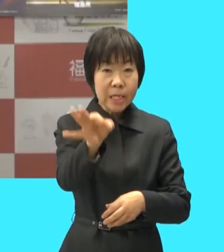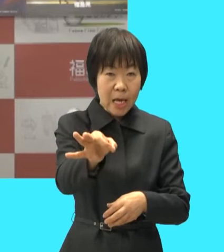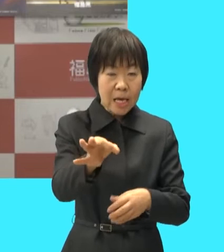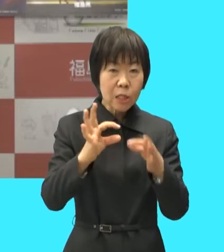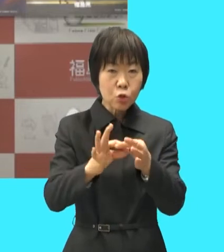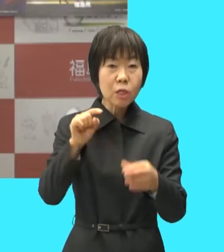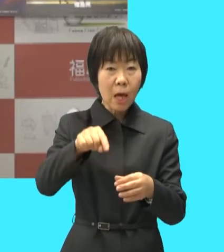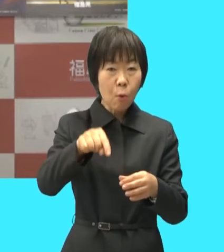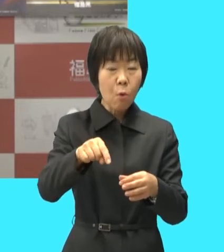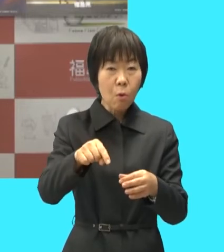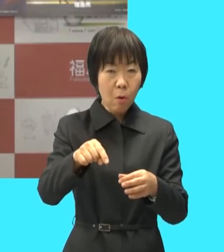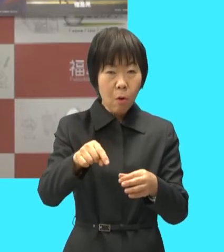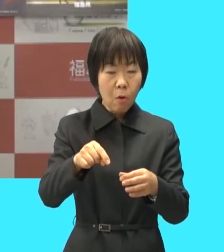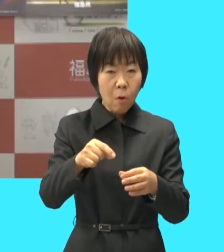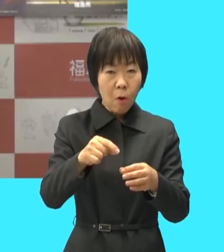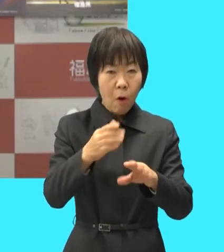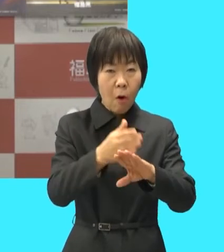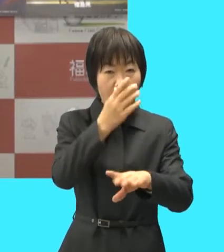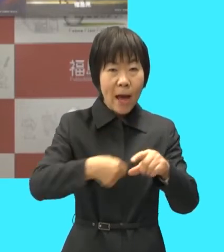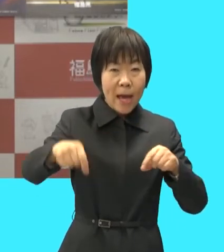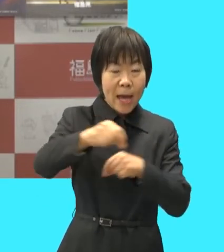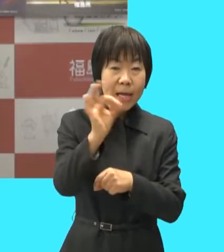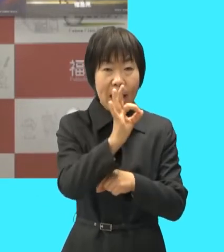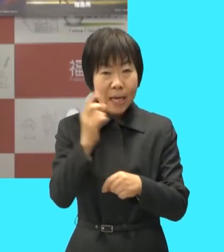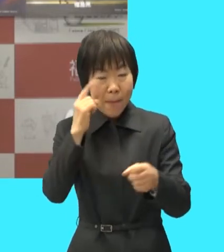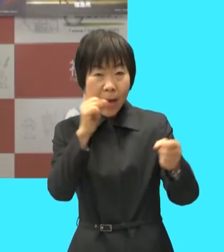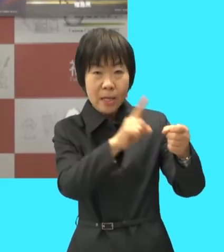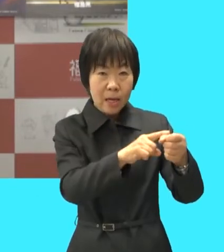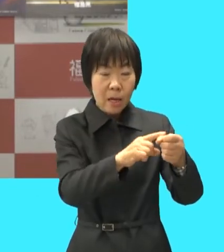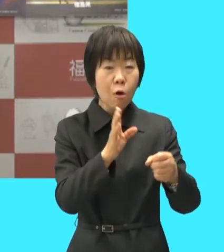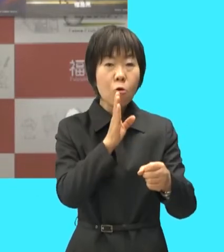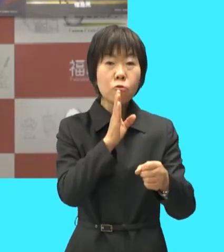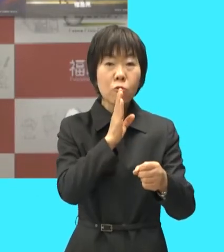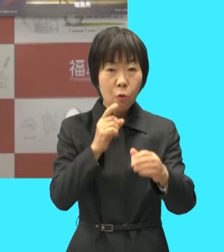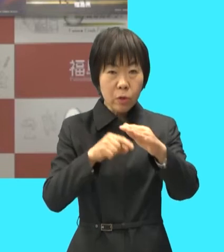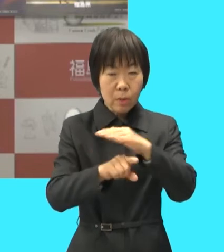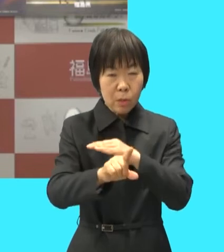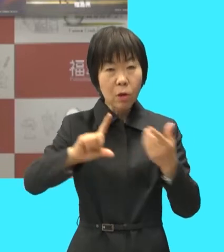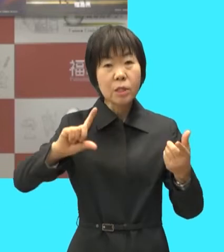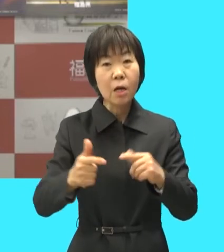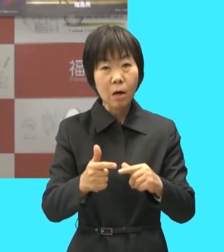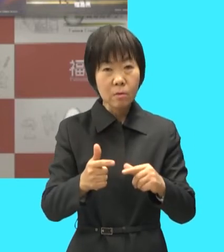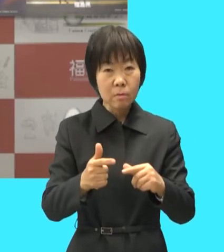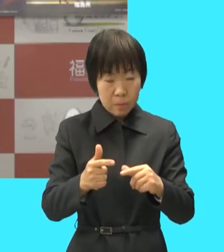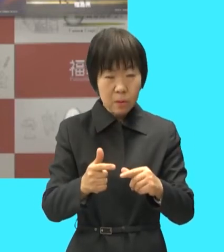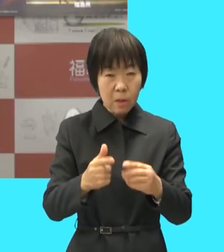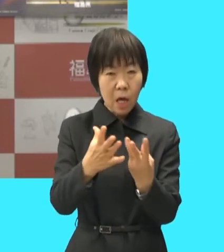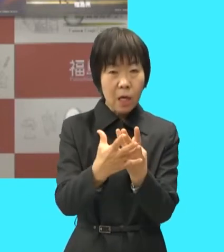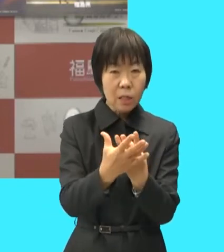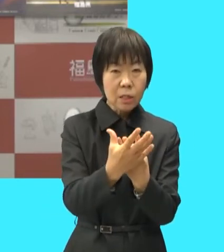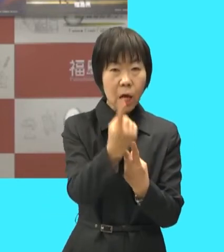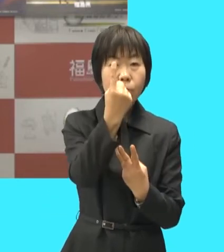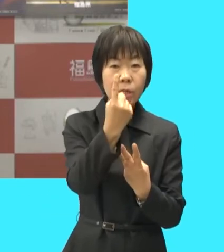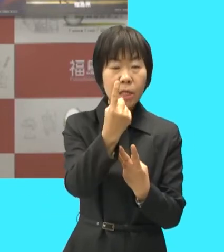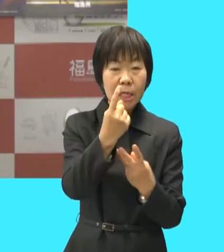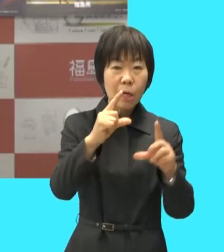んていうんですか、その返礼品目当てというかですね、全くこう本来の目的を果たしてないというか、まあ、三位一体改革以降